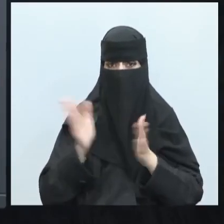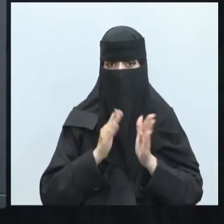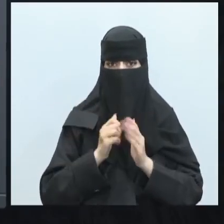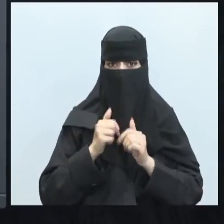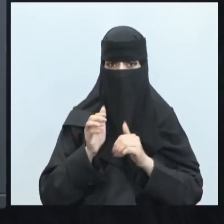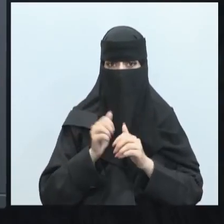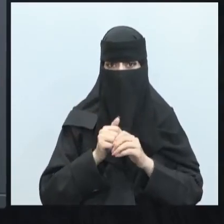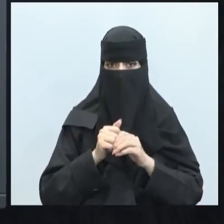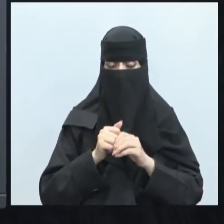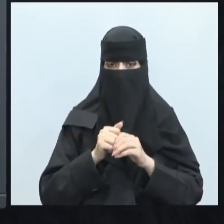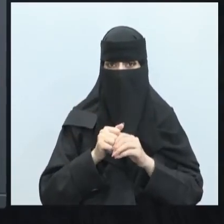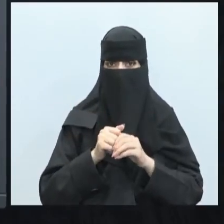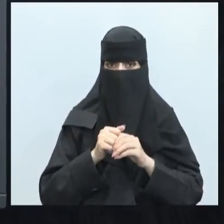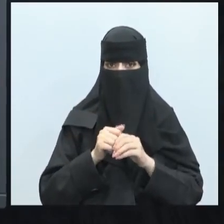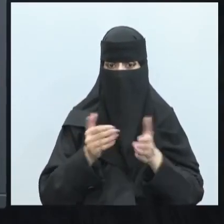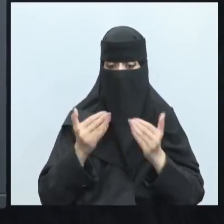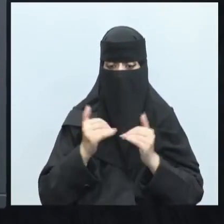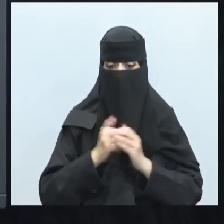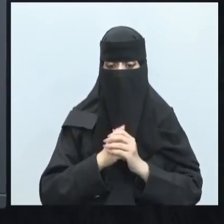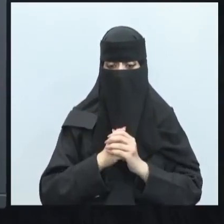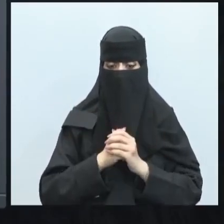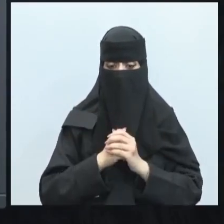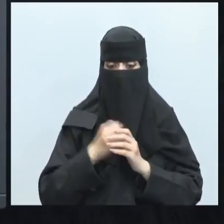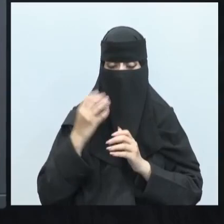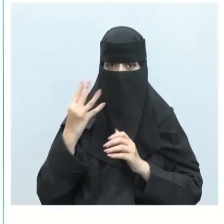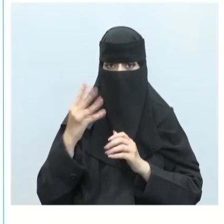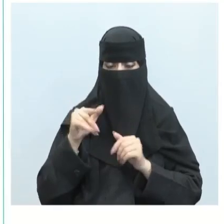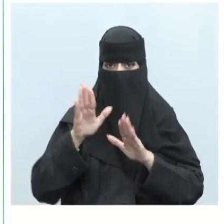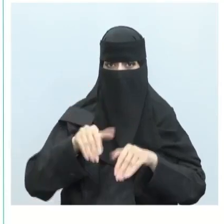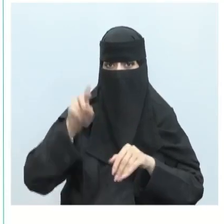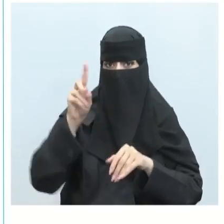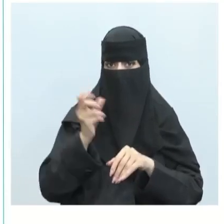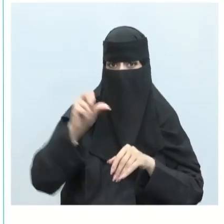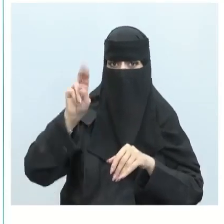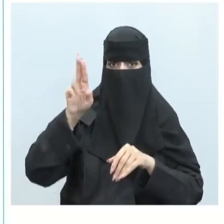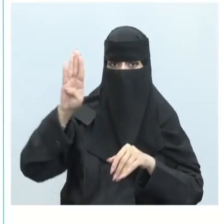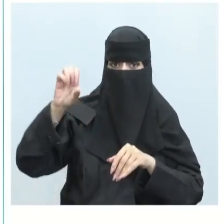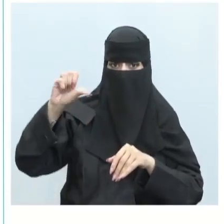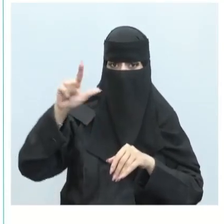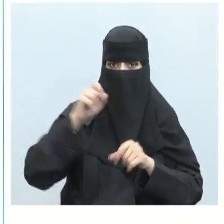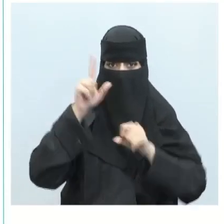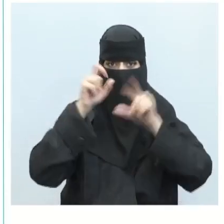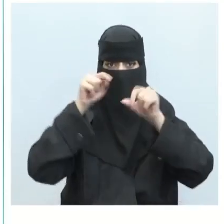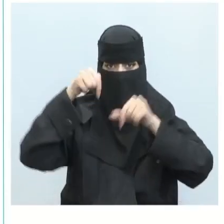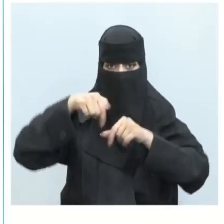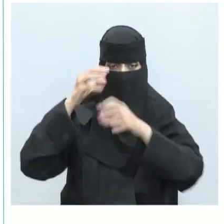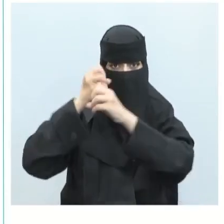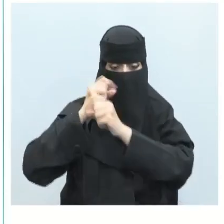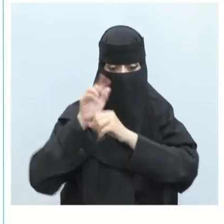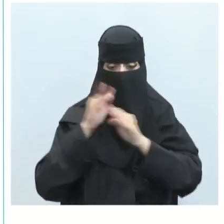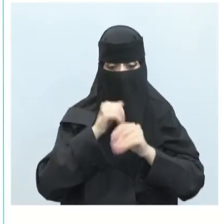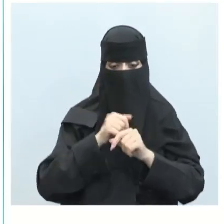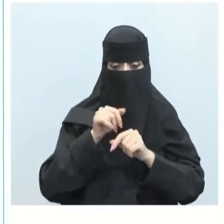الوحدات الاولى الاجابه صحيحه الفقره الرابعه بروتوكول الانترنت الامن اي